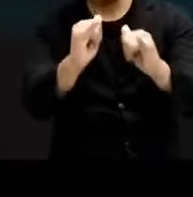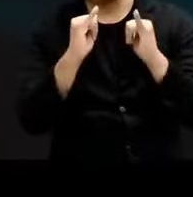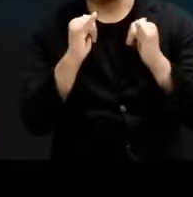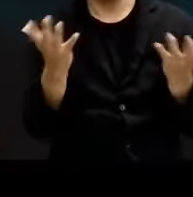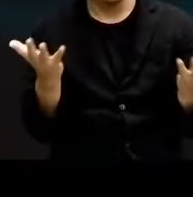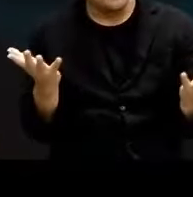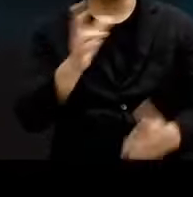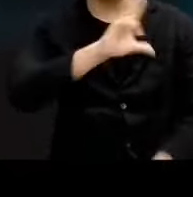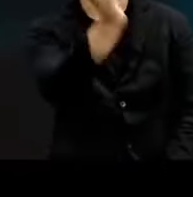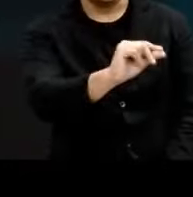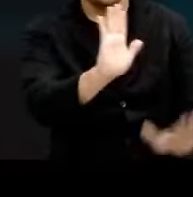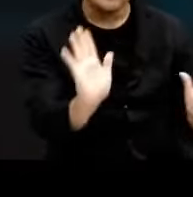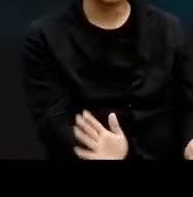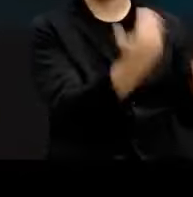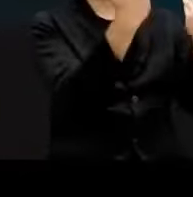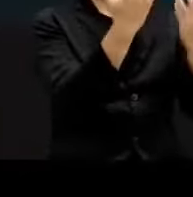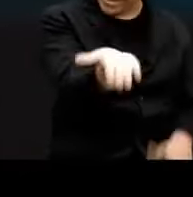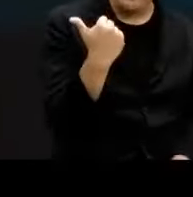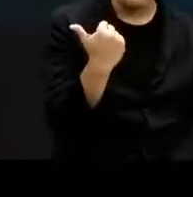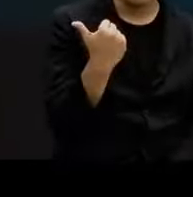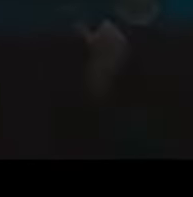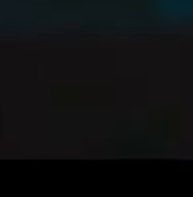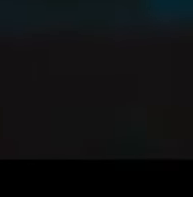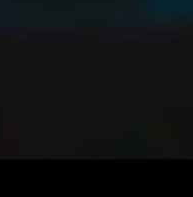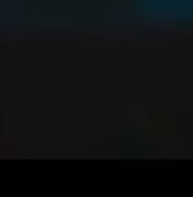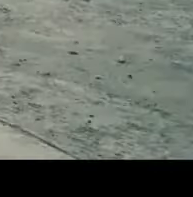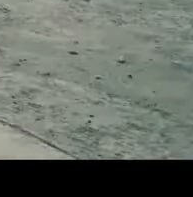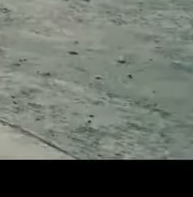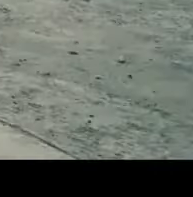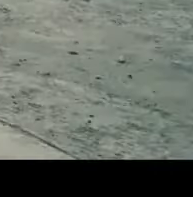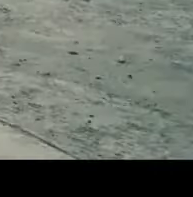sama? Yuk bangun Jawa Barat!